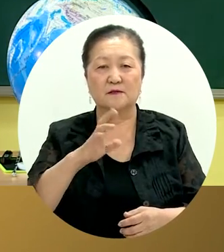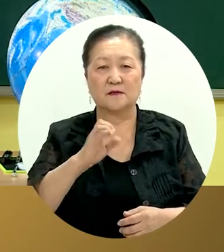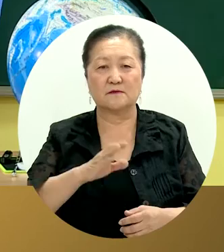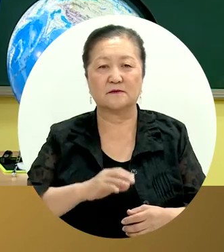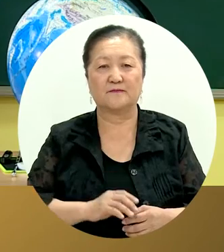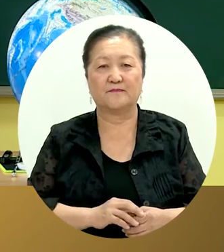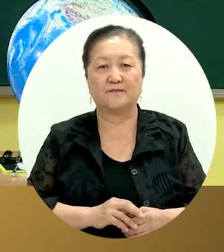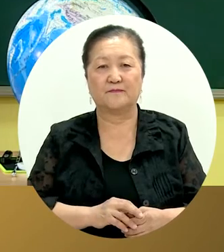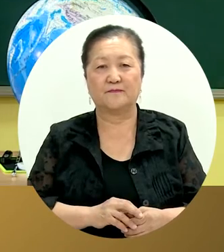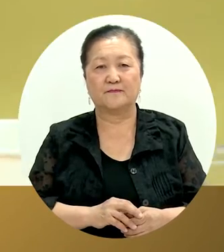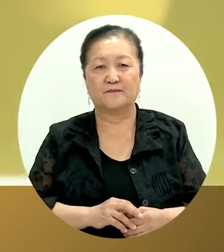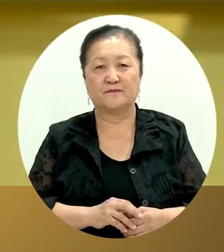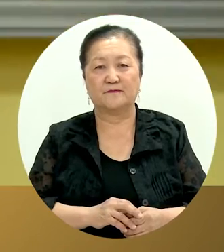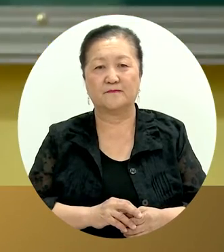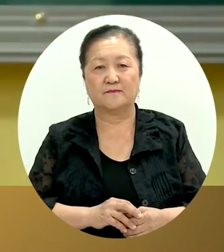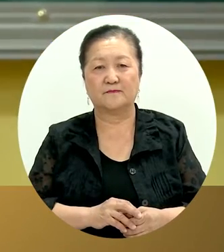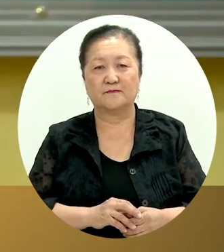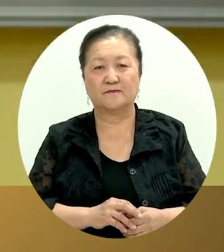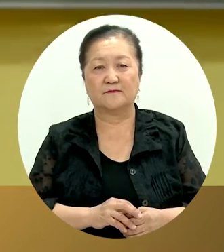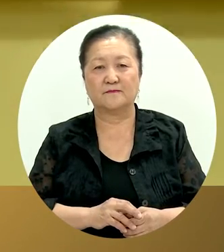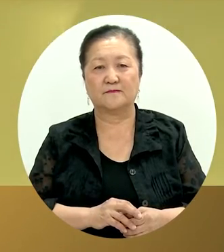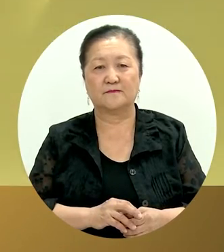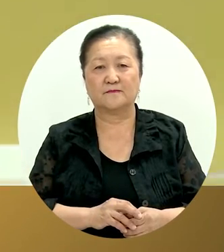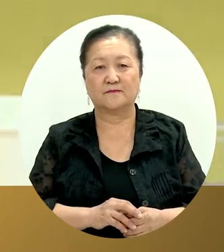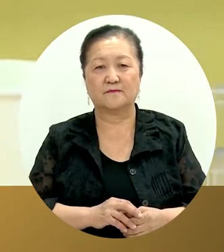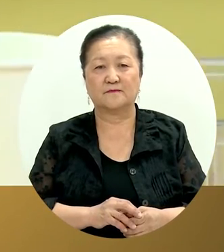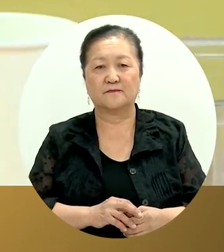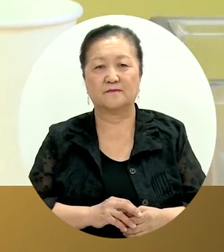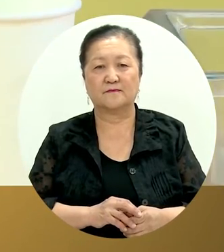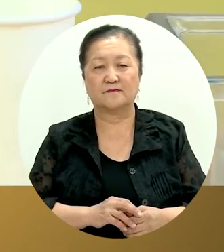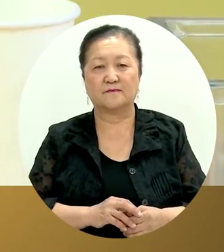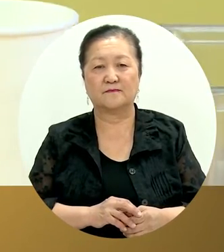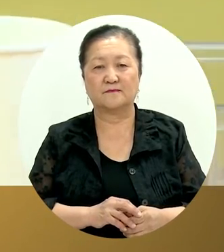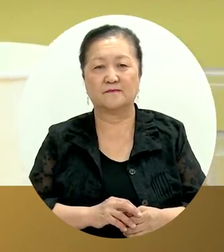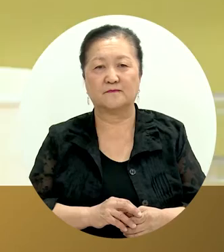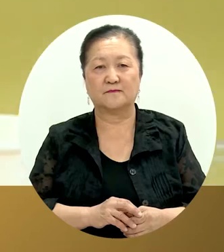хийчих. За энэ амны албаар нэг хэмжээтэй